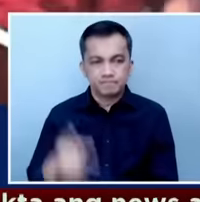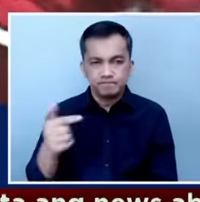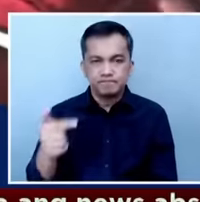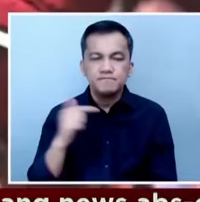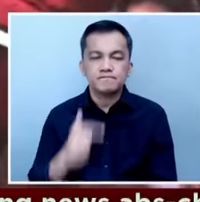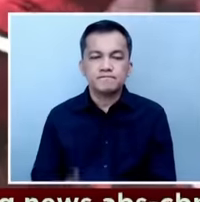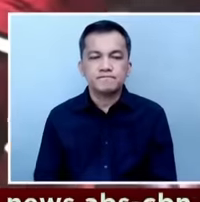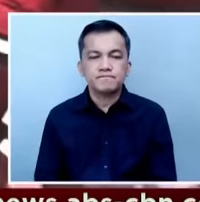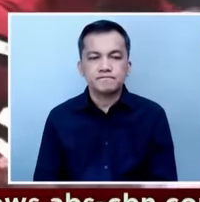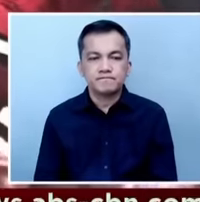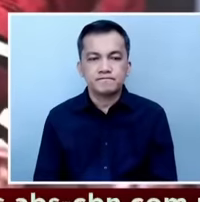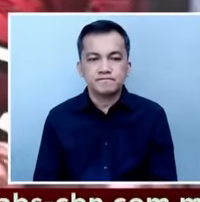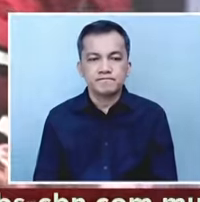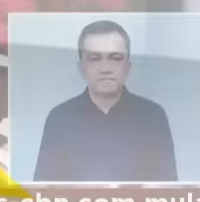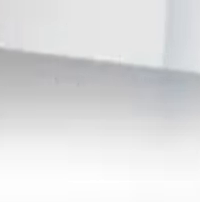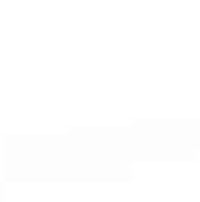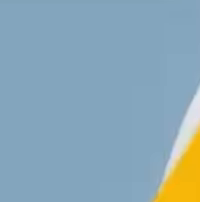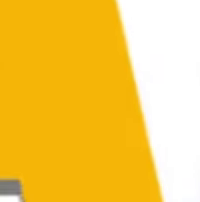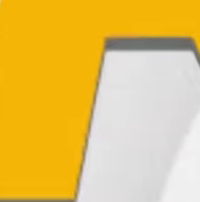ABS-CBN News.